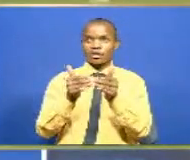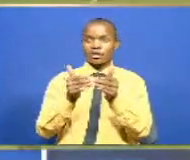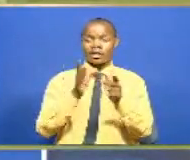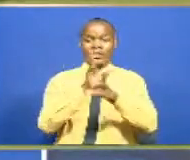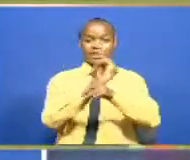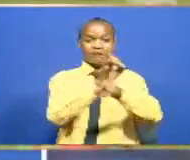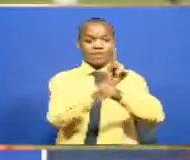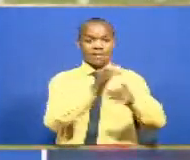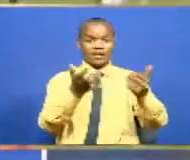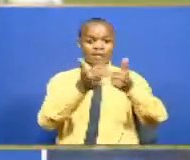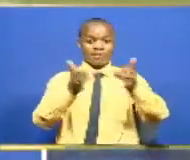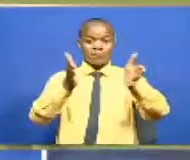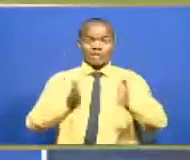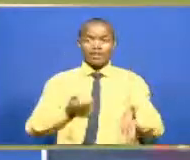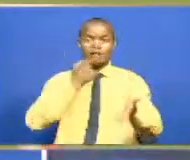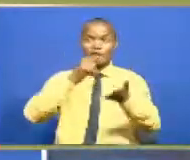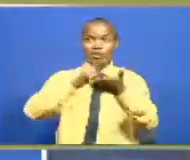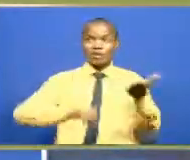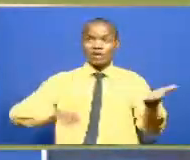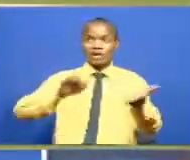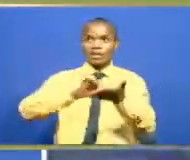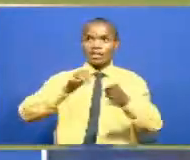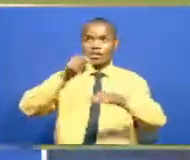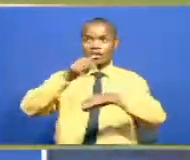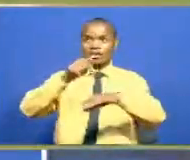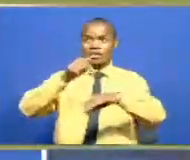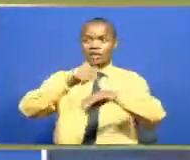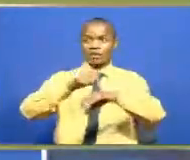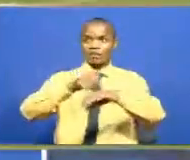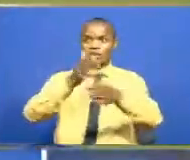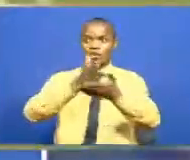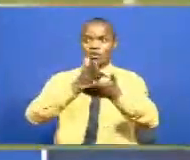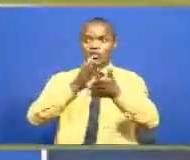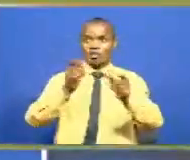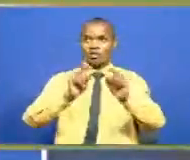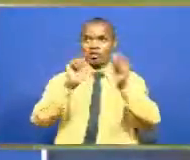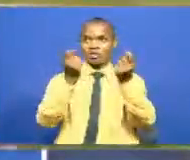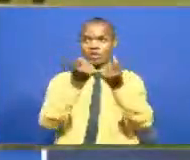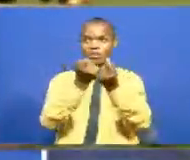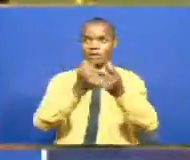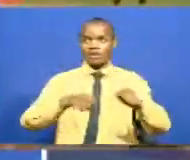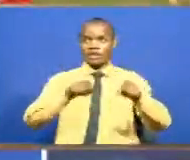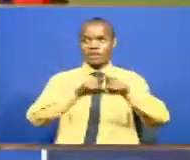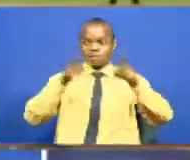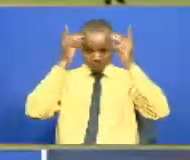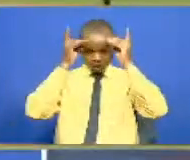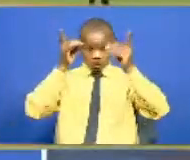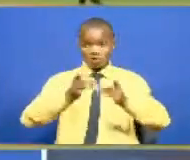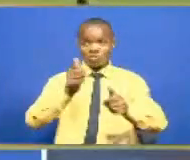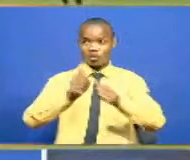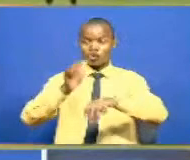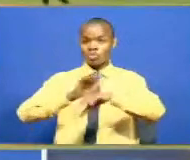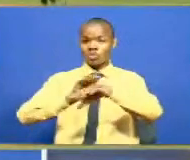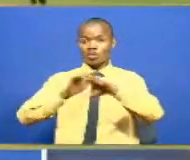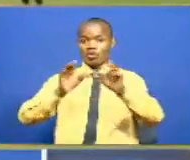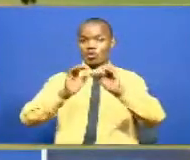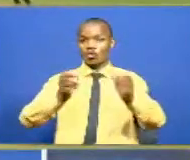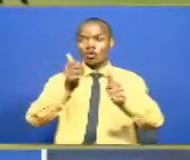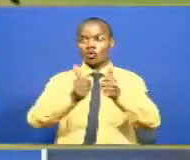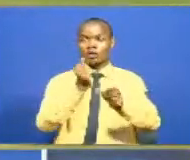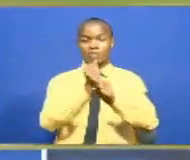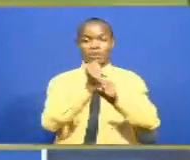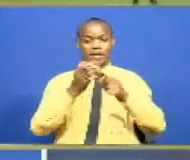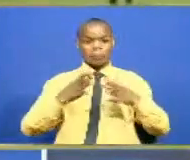wachezaji wake huku akikiri kuwa licha ya timu yake kumshambulia refa huyo, uamuzi usiofaa kutoka kwa refa huyo